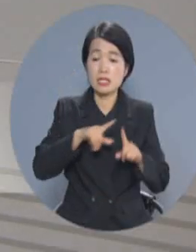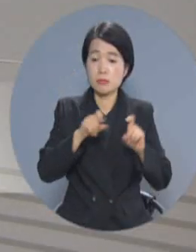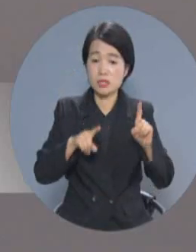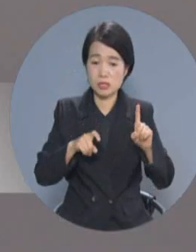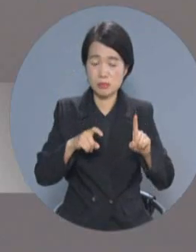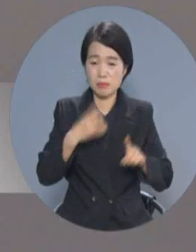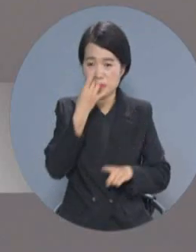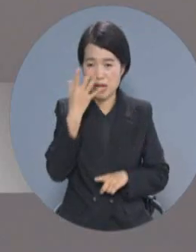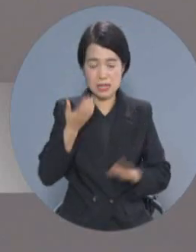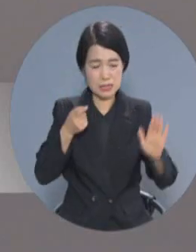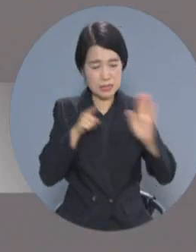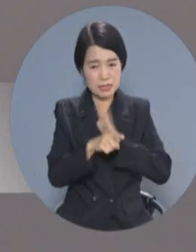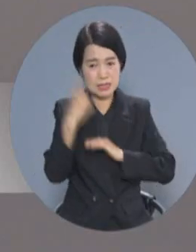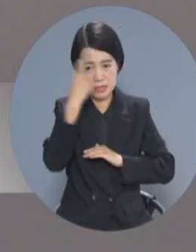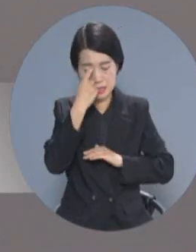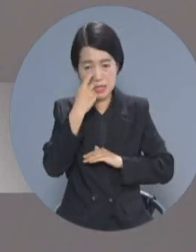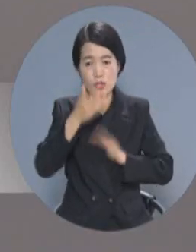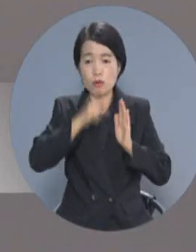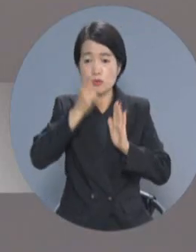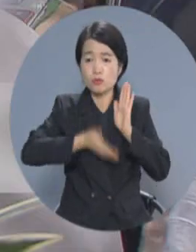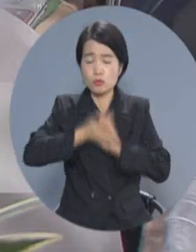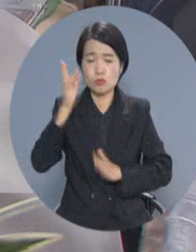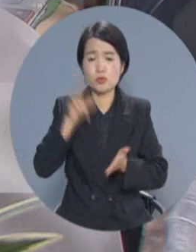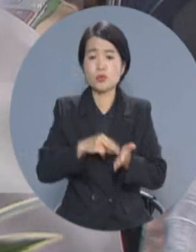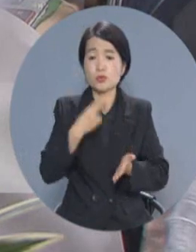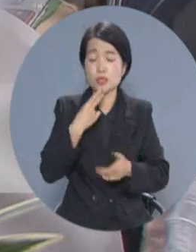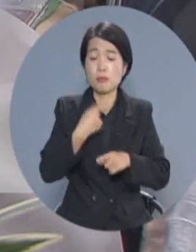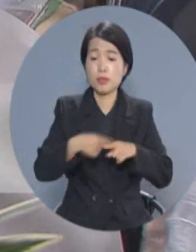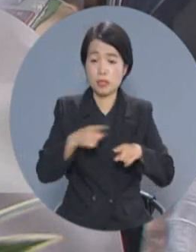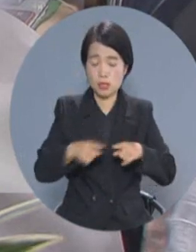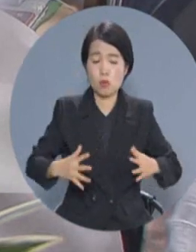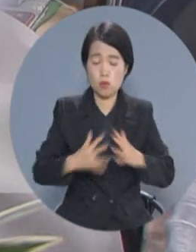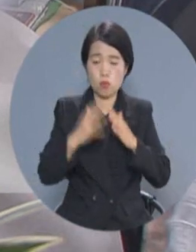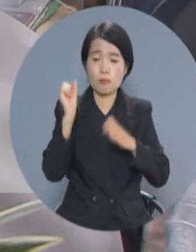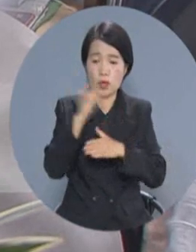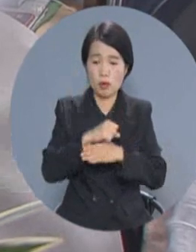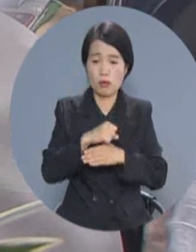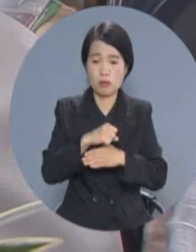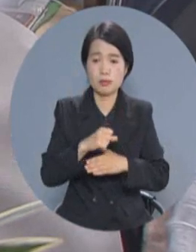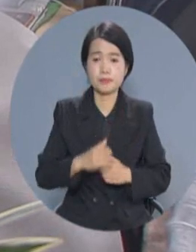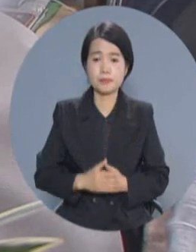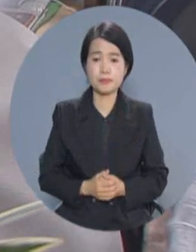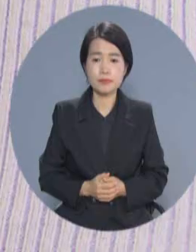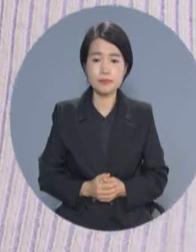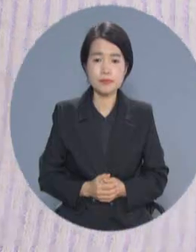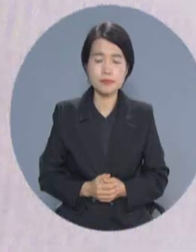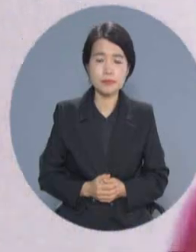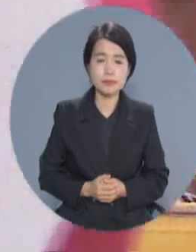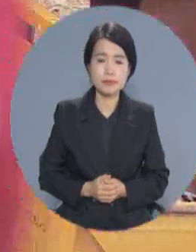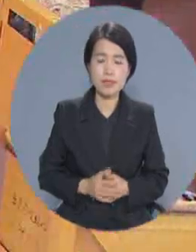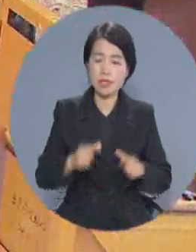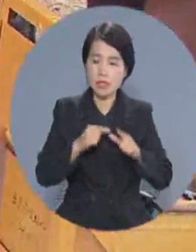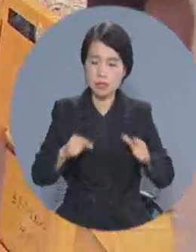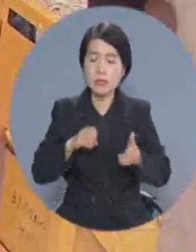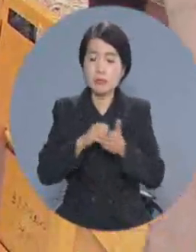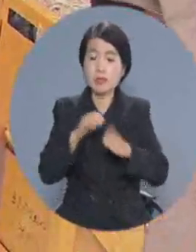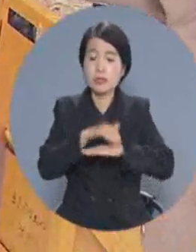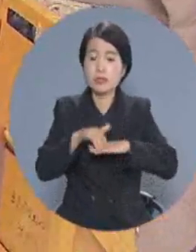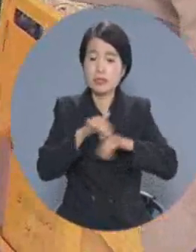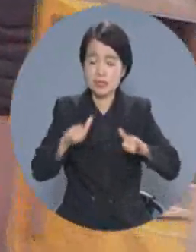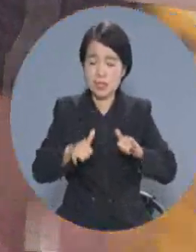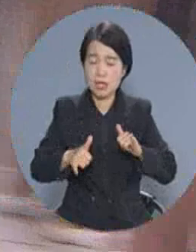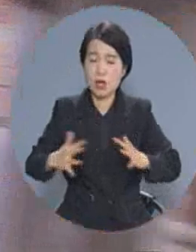현장 점검을 실시한 여수시도 문제가 없다고 판단하고 준공 승인을 내렸습니다. 일부 입주